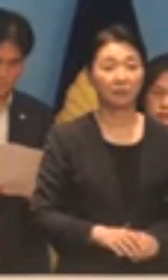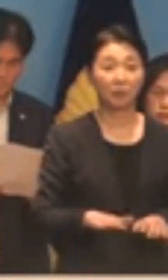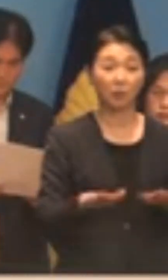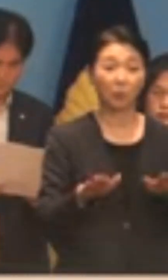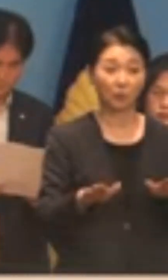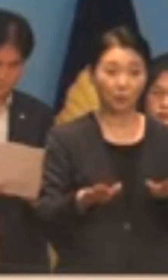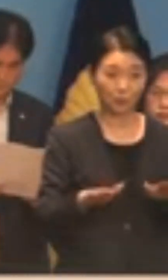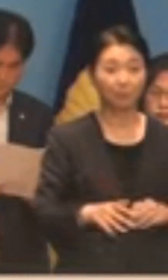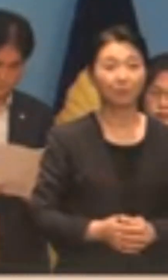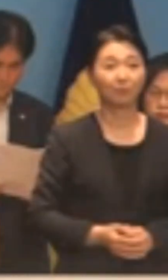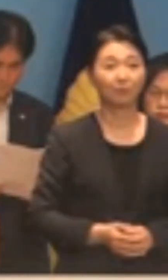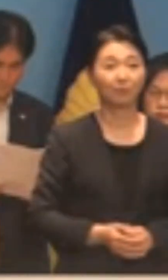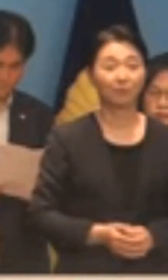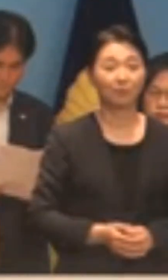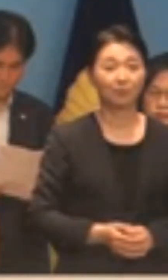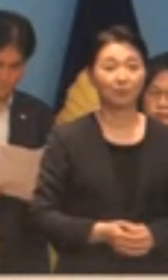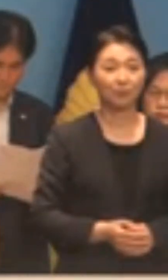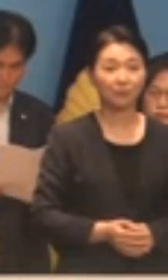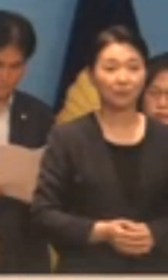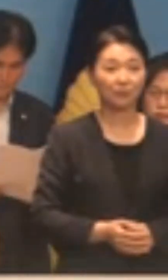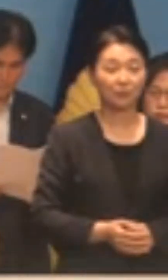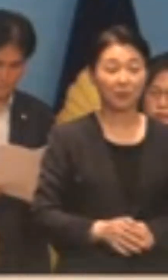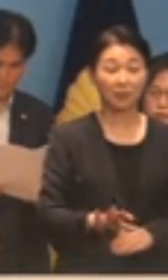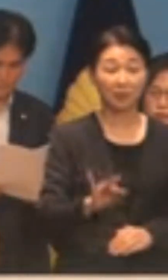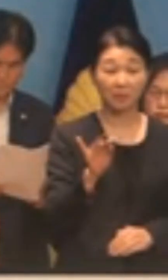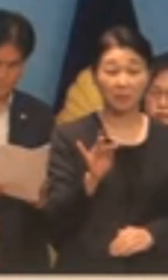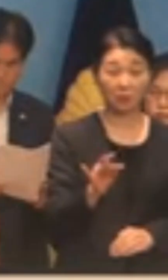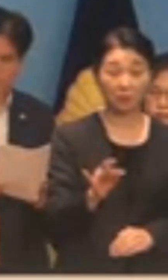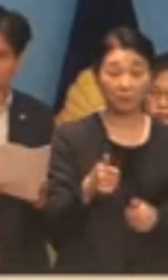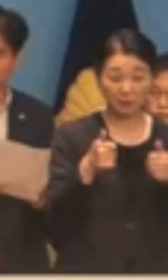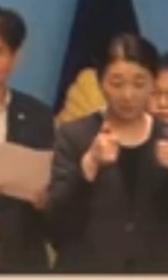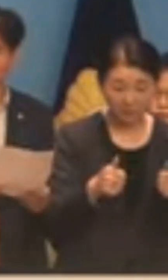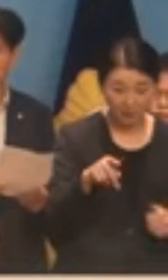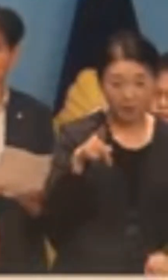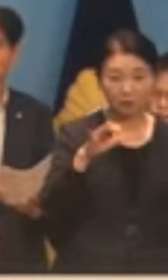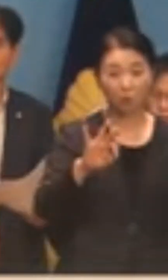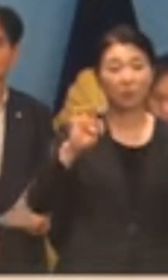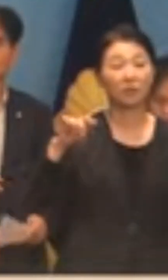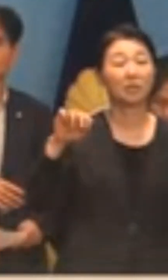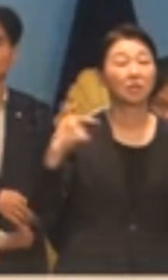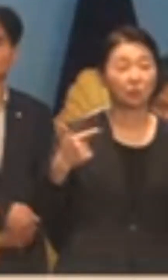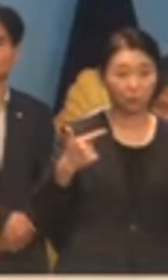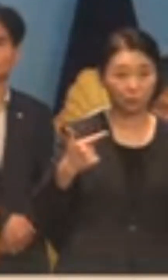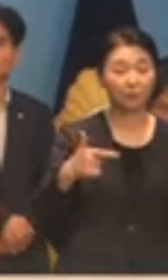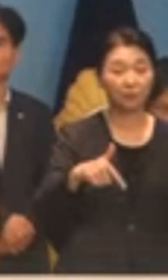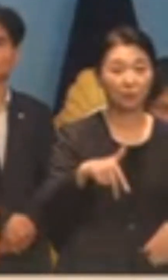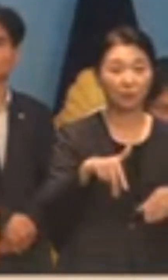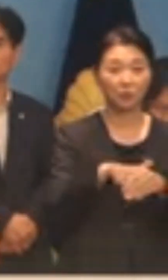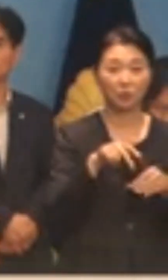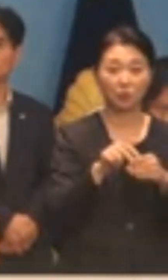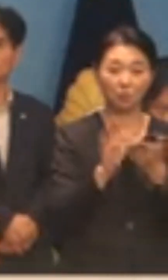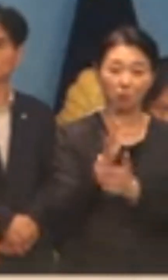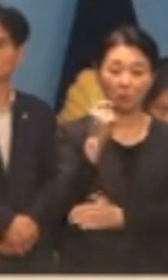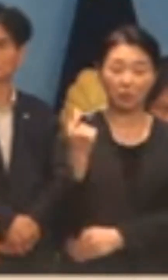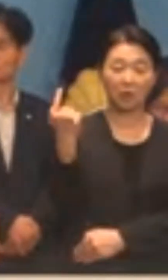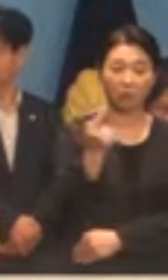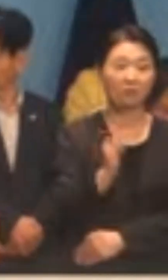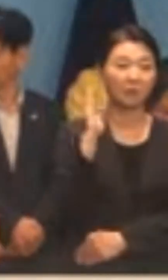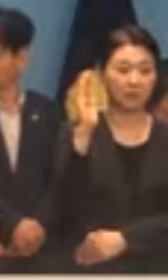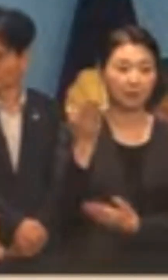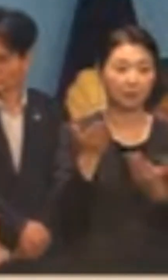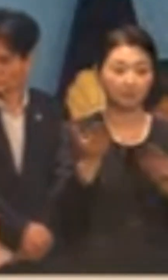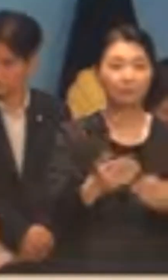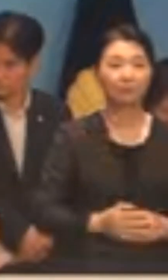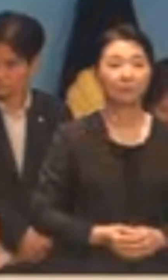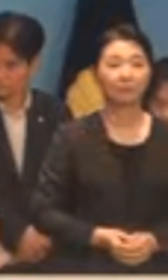오늘 인사로 송기훈 종교본부장 의원께서 취지 설명을 해주시겠습니다.